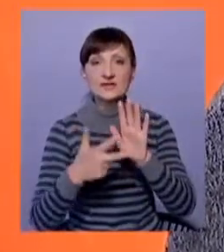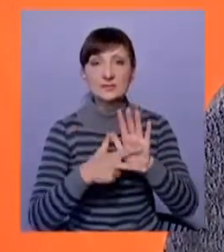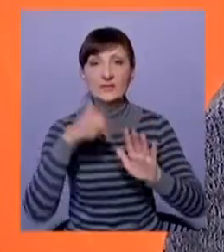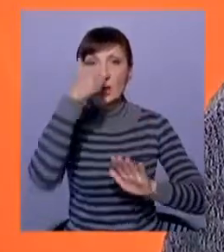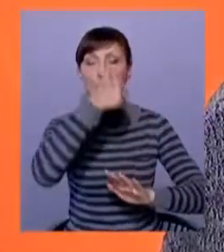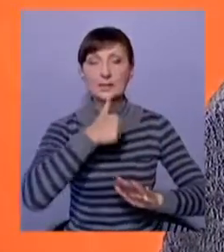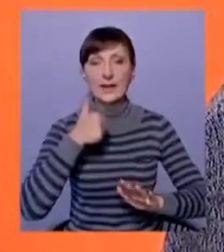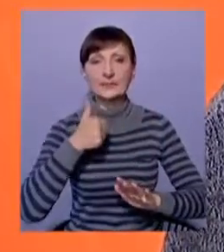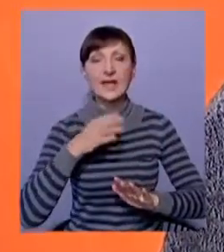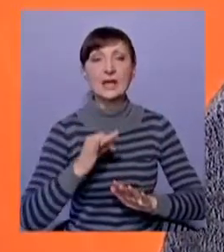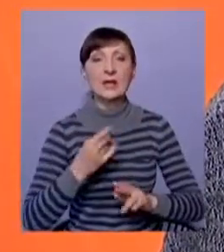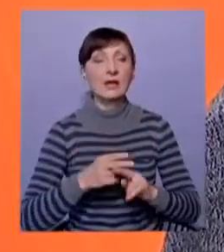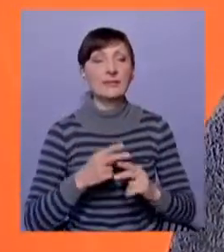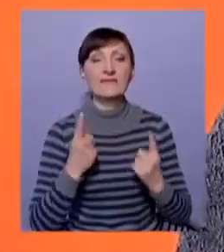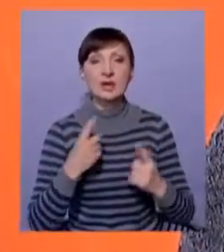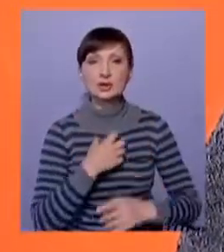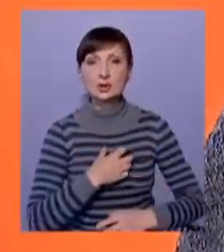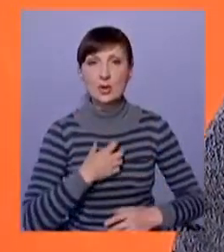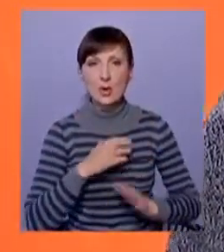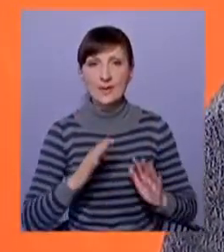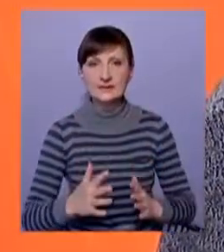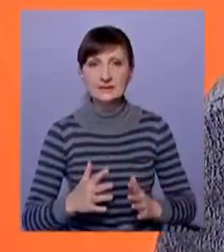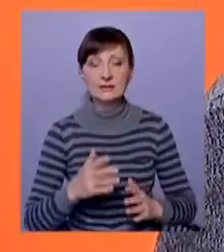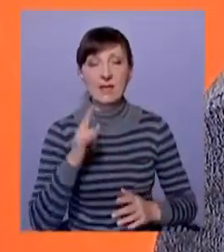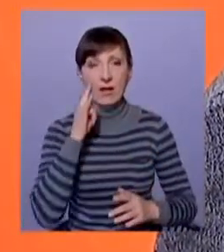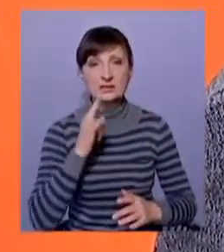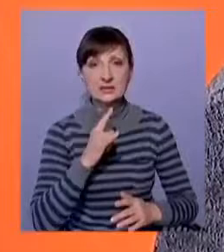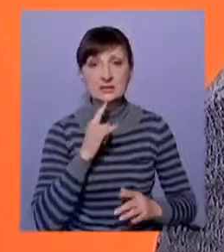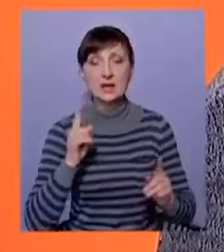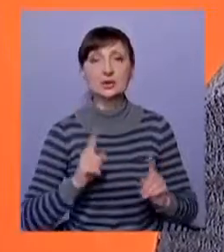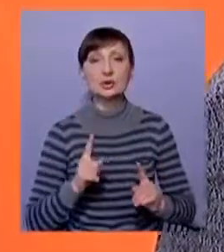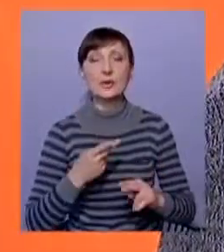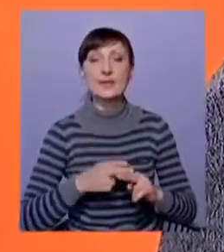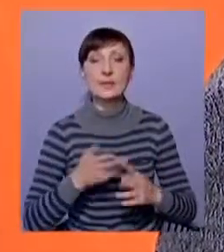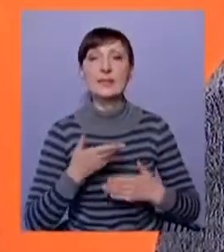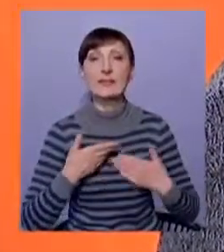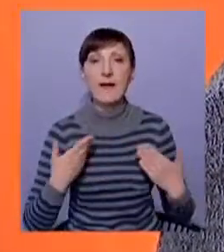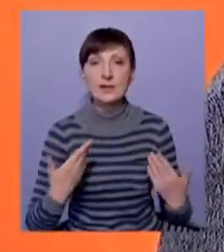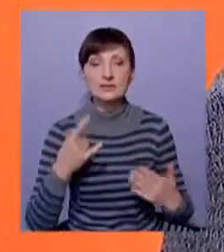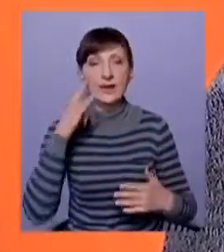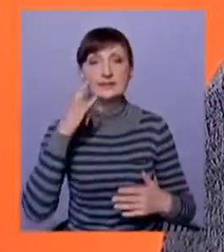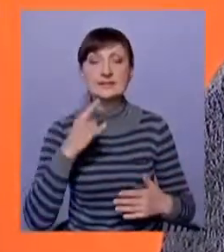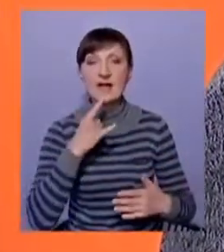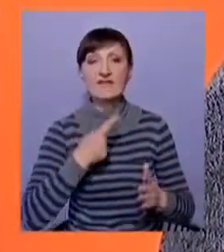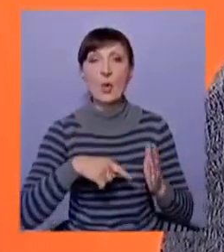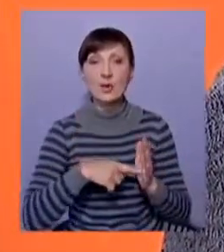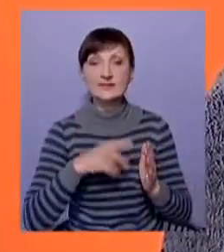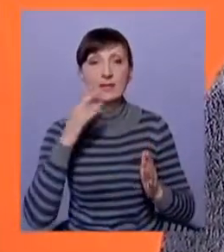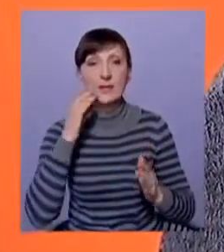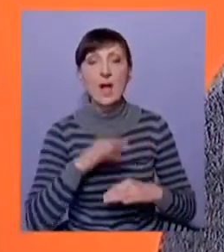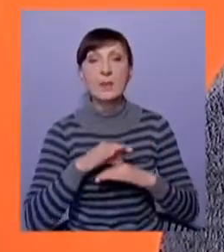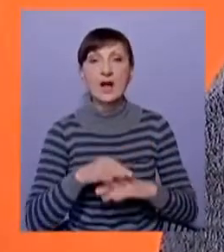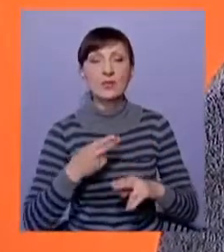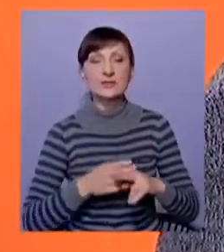1988 года. И это знаковое событие, еще раз повторяю, для Казахстана, то, что именно на нашей земле, в нашем городе проводится